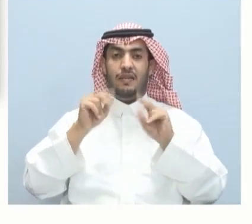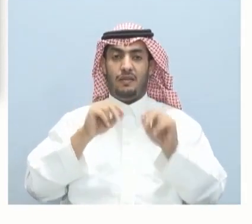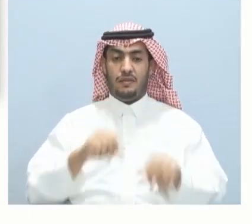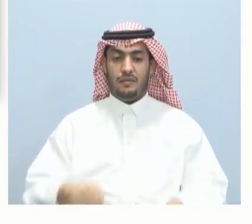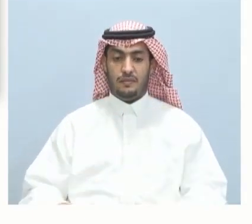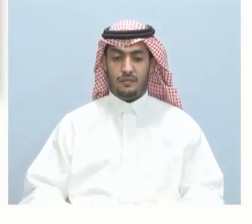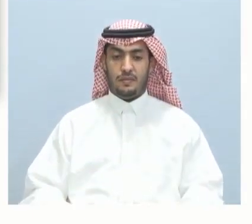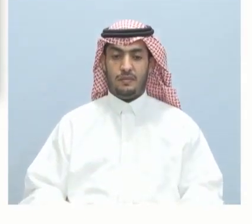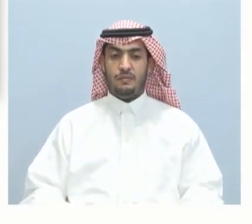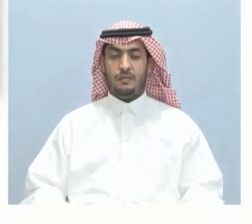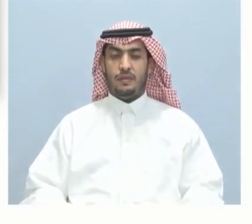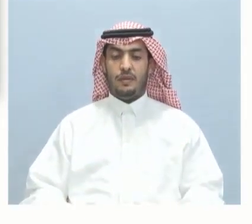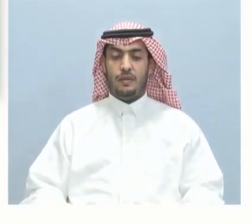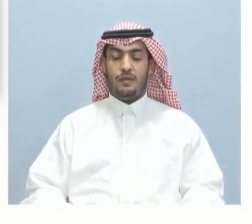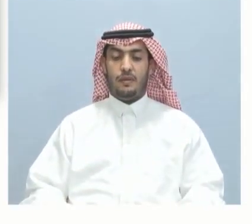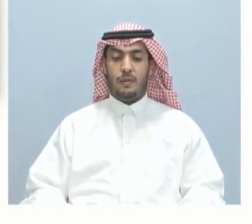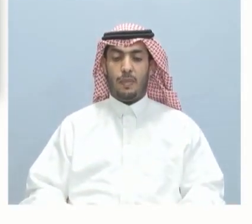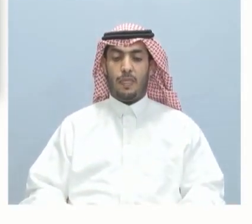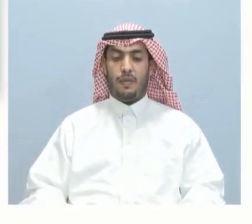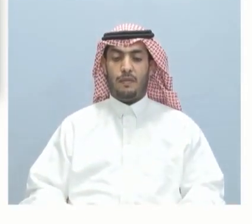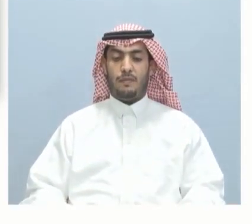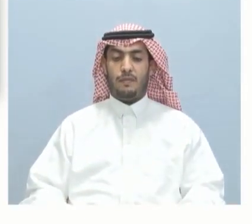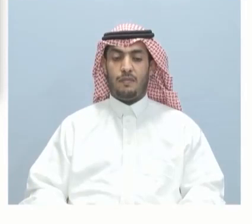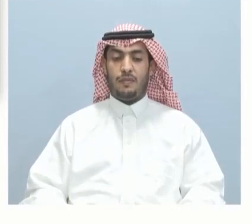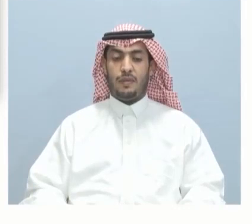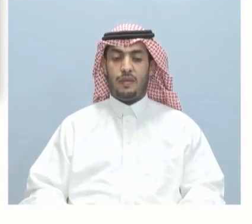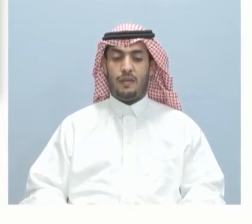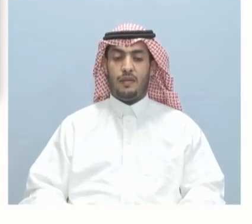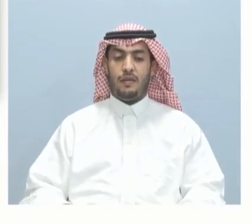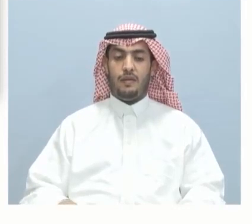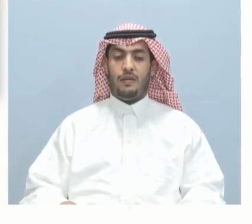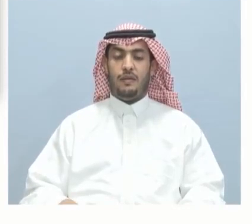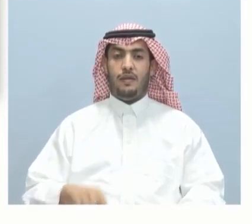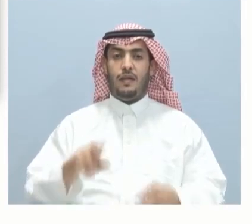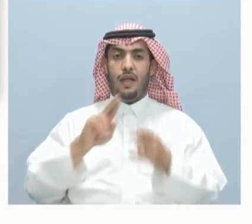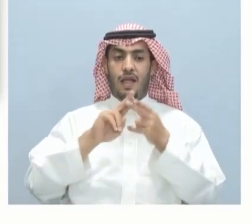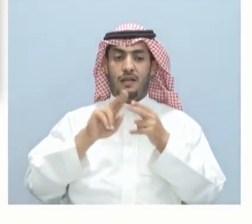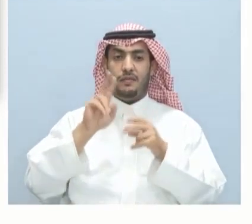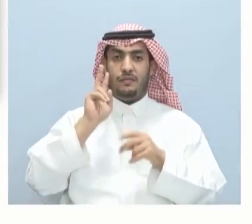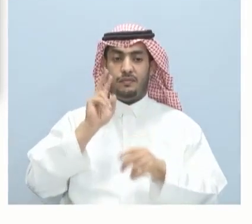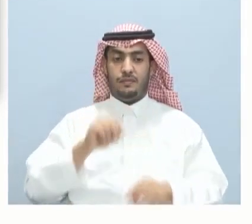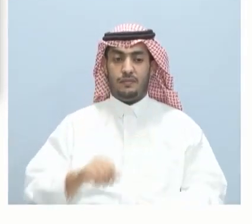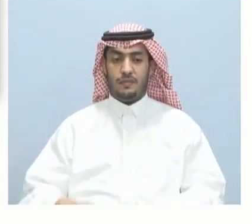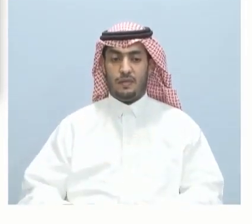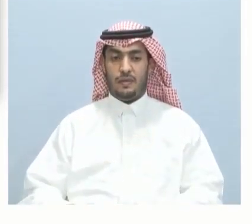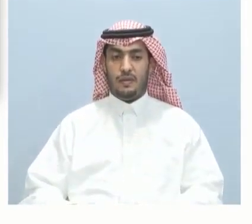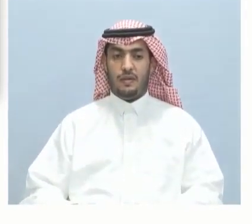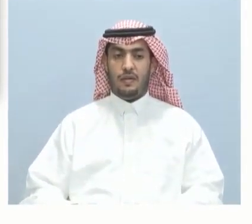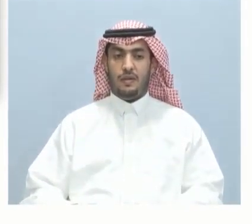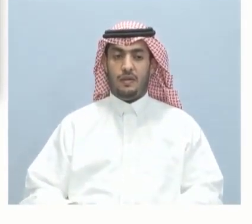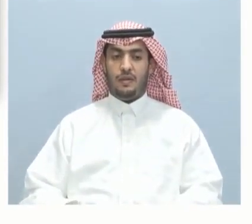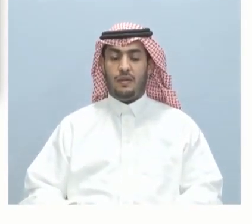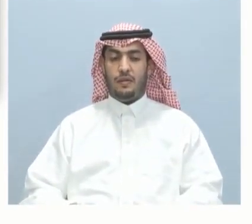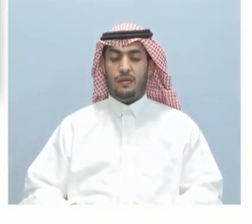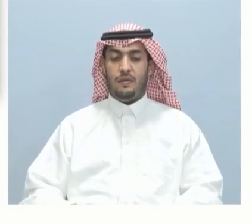النتيجه اذا بذلك عزيزي الطالب سنقوم بحلها بهذا الشكل طيب